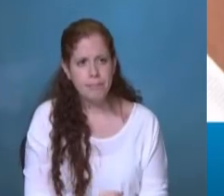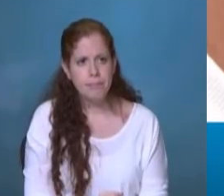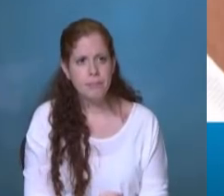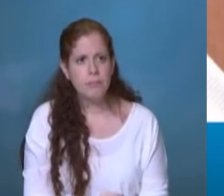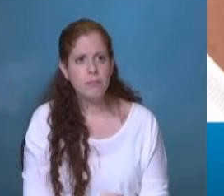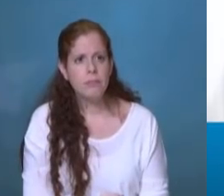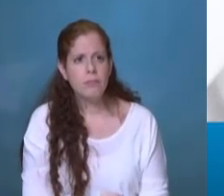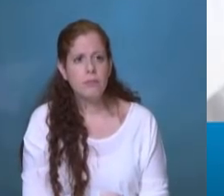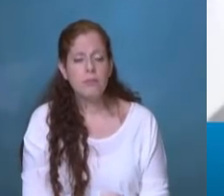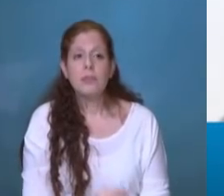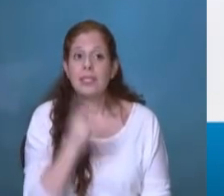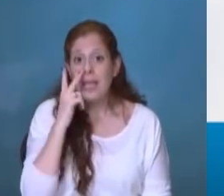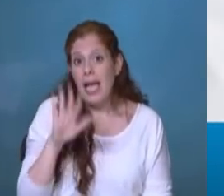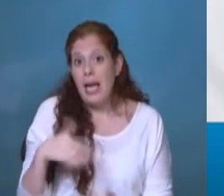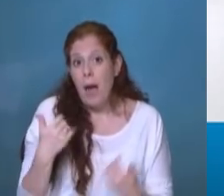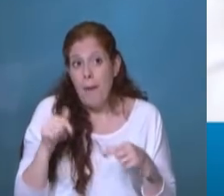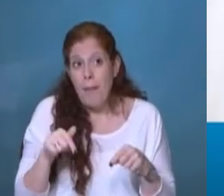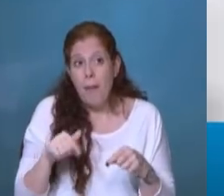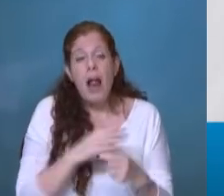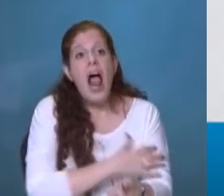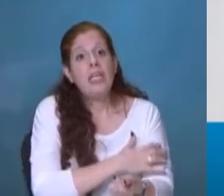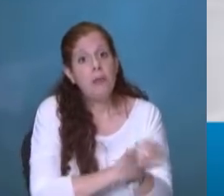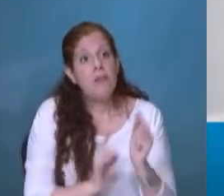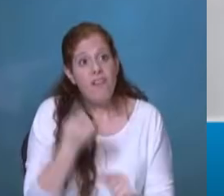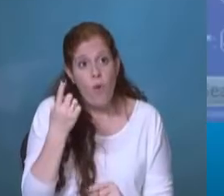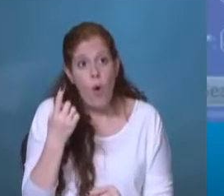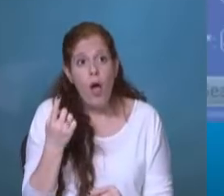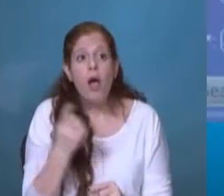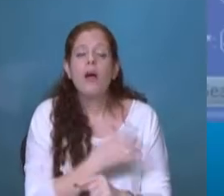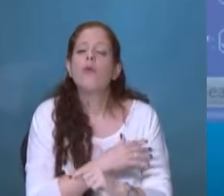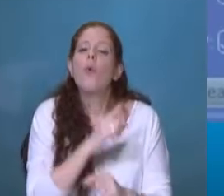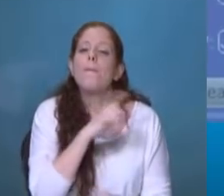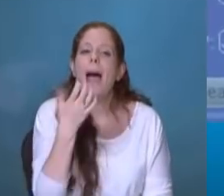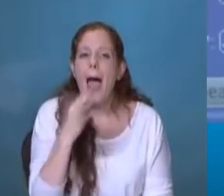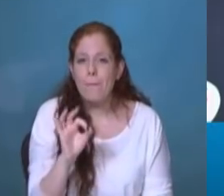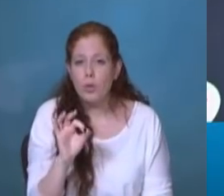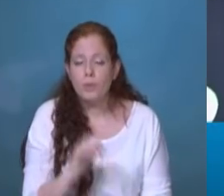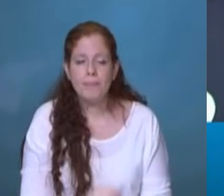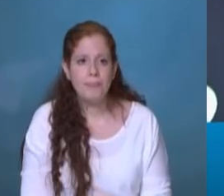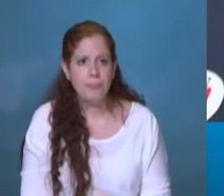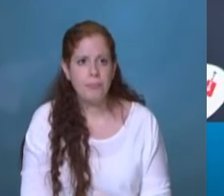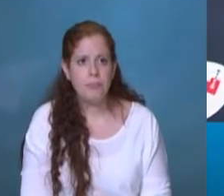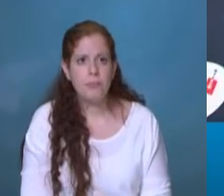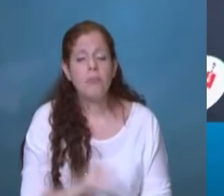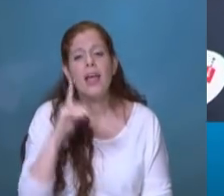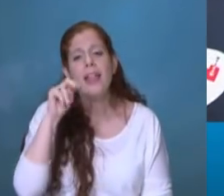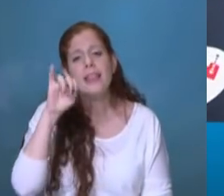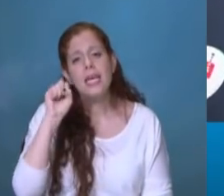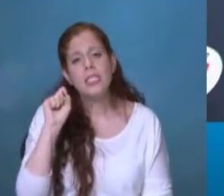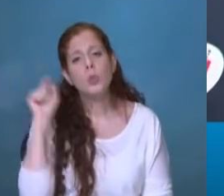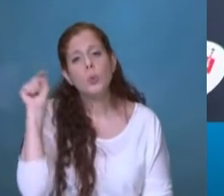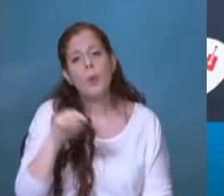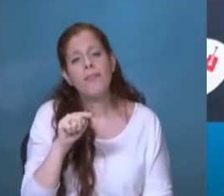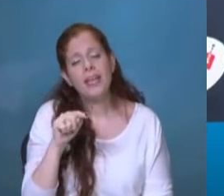תראה, גם הפעם לחץ דם הוא גבוה. לחץ דם הוא 150 סיסטולי. דניס שוב הגיע הבוקר לביקורת בבית